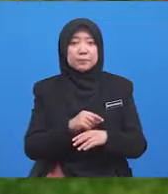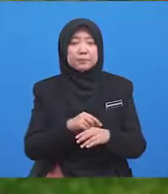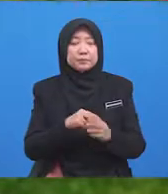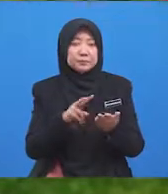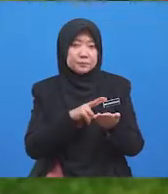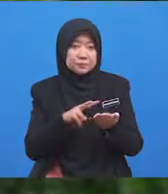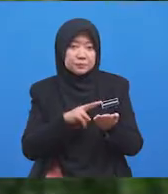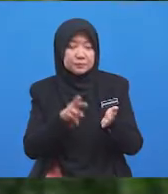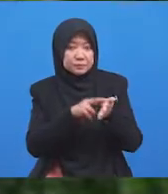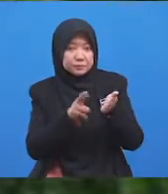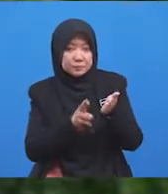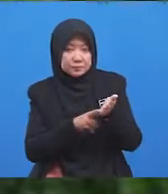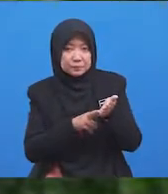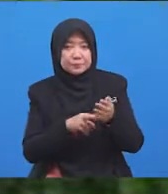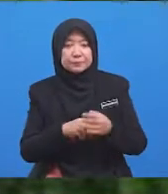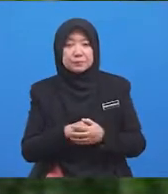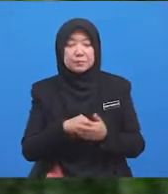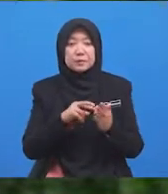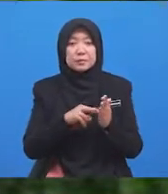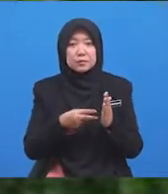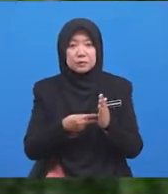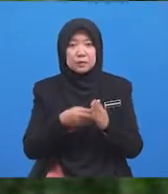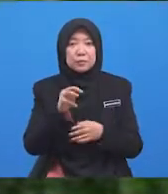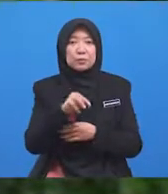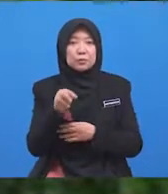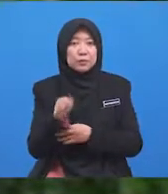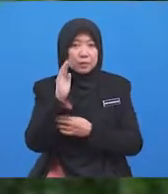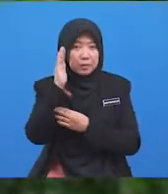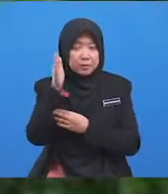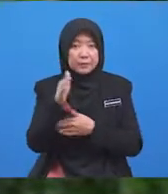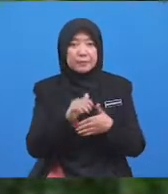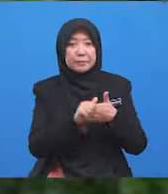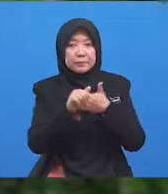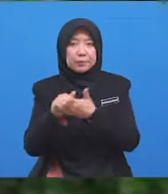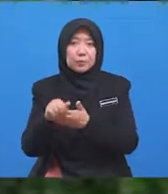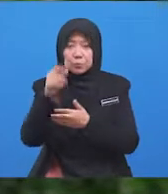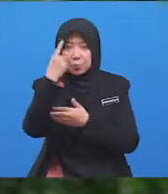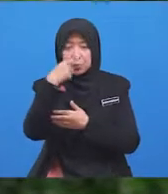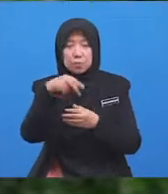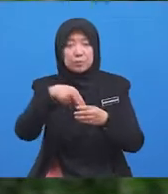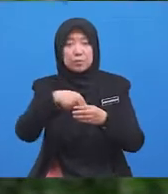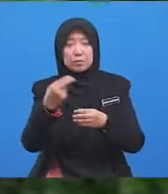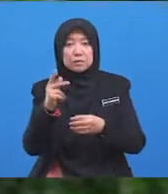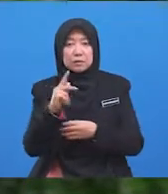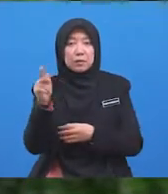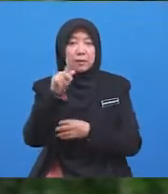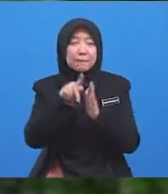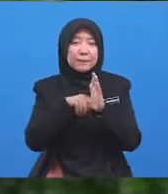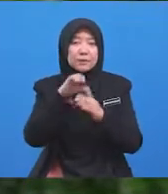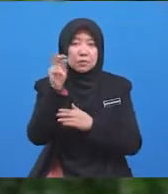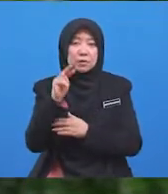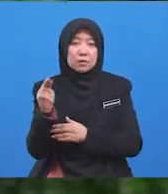mengikut perangkap ini bermaksud murid-murid akan dibimbing untuk menghasilkan persoalan